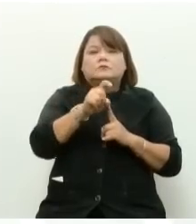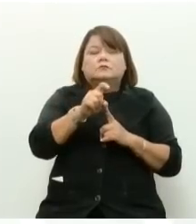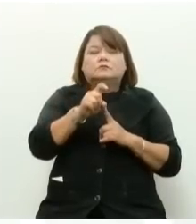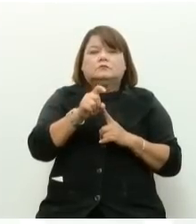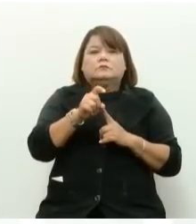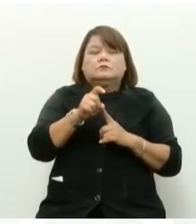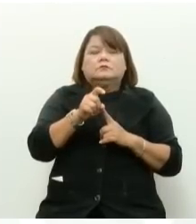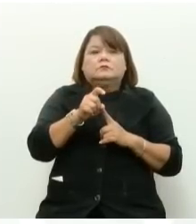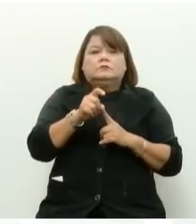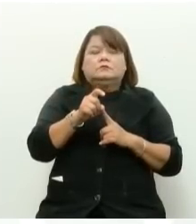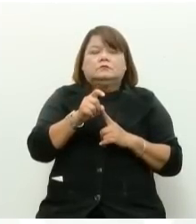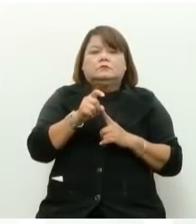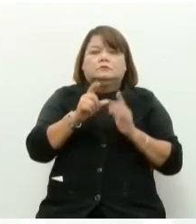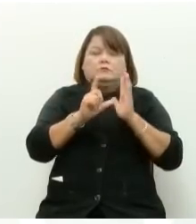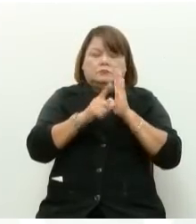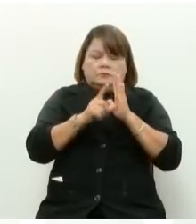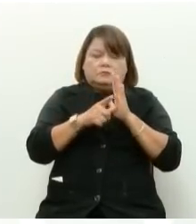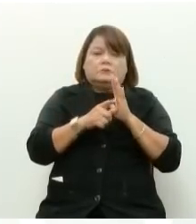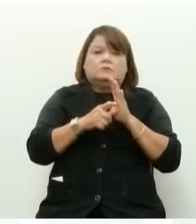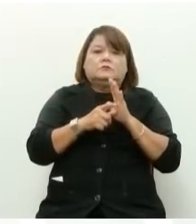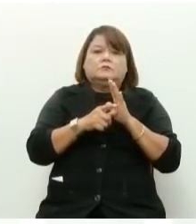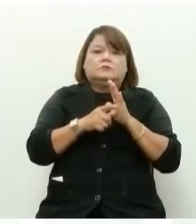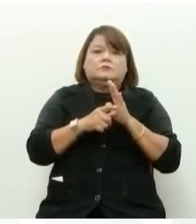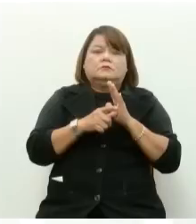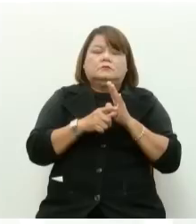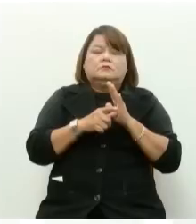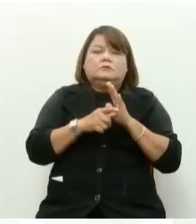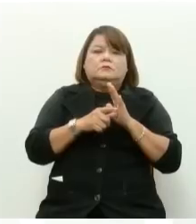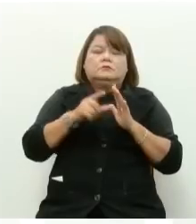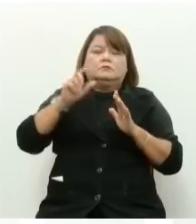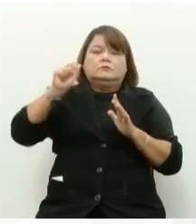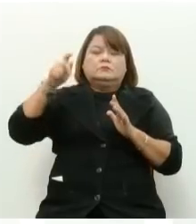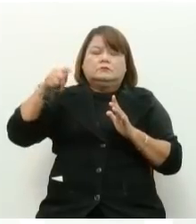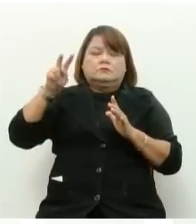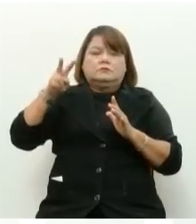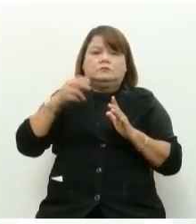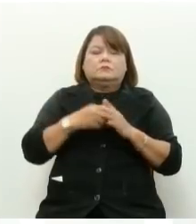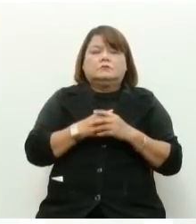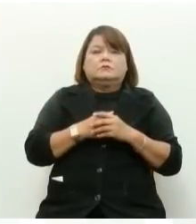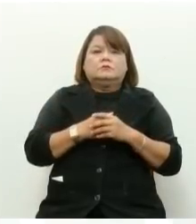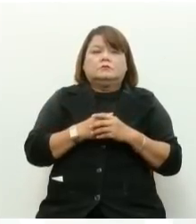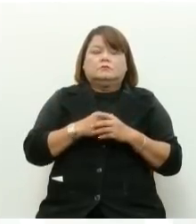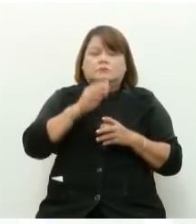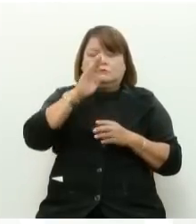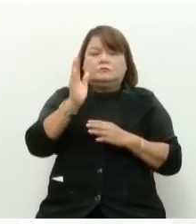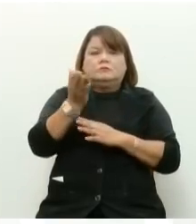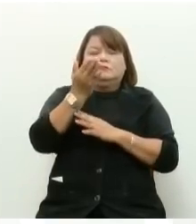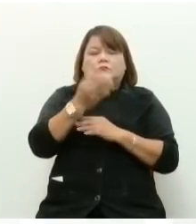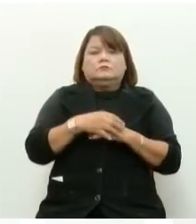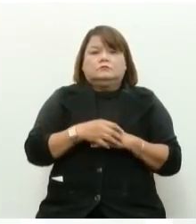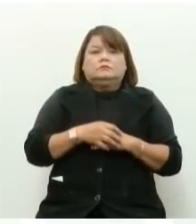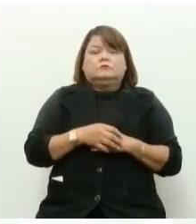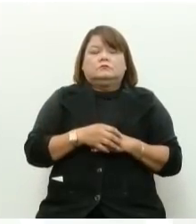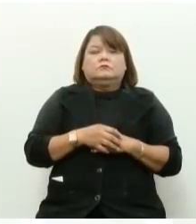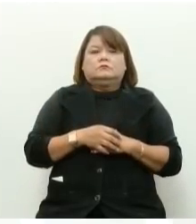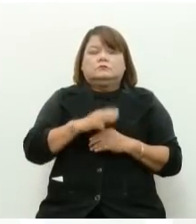านเลขาอัมพรพินศาได้นำเรียนตั้งแต่ช่วงเช้านะคะท่านก็